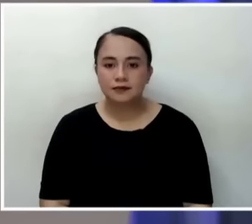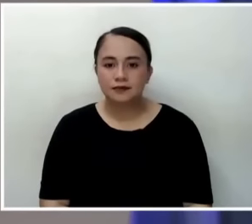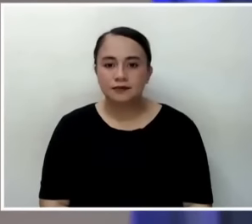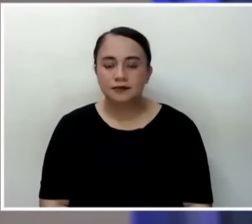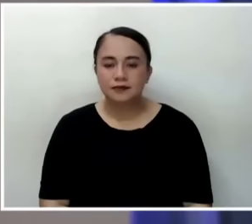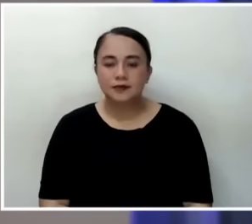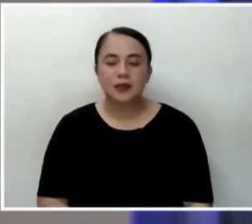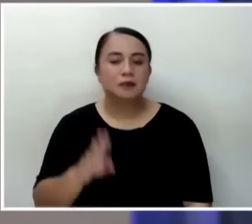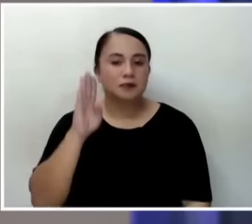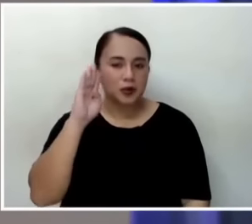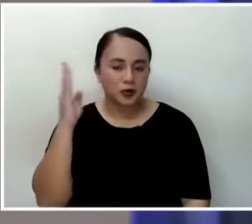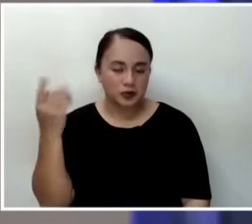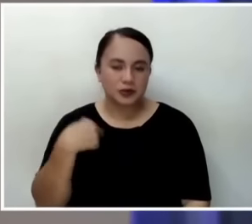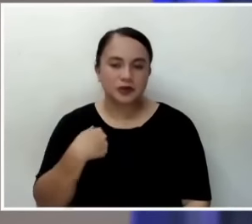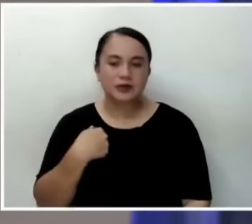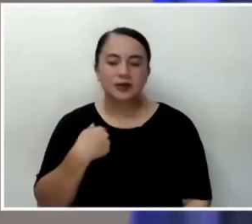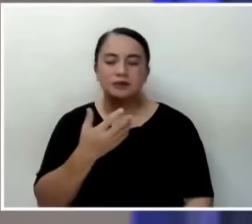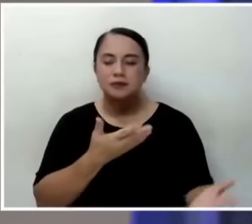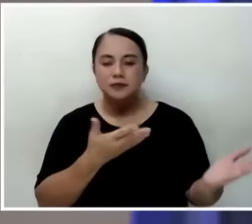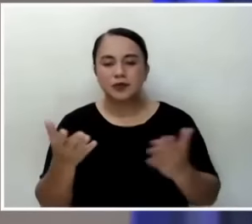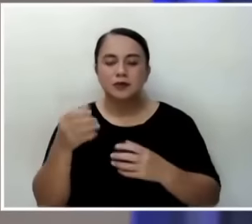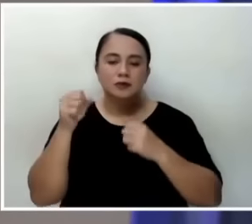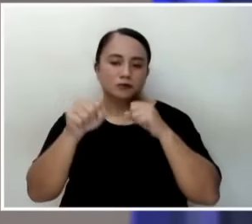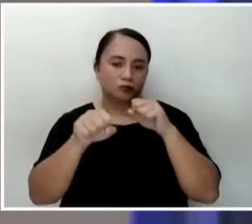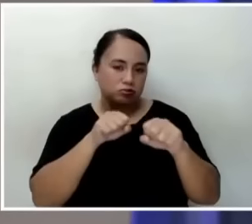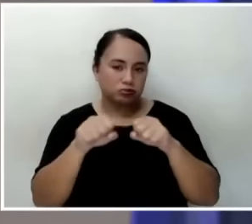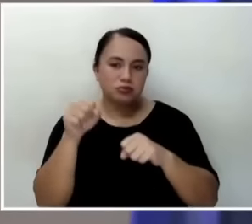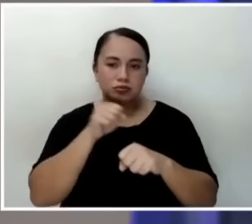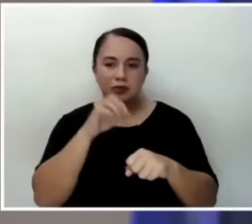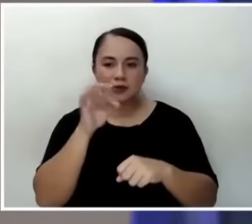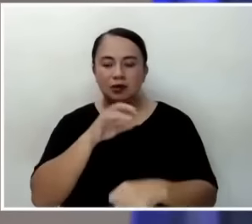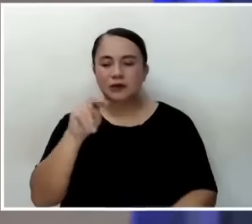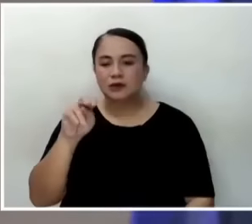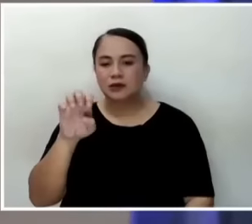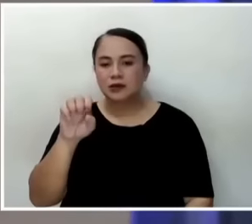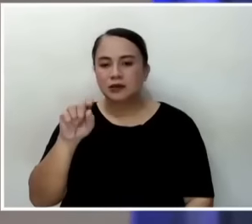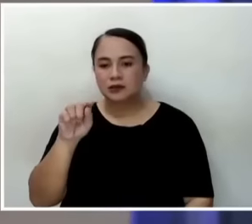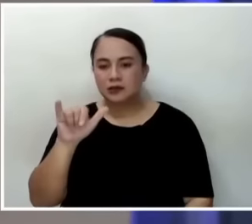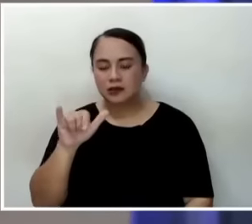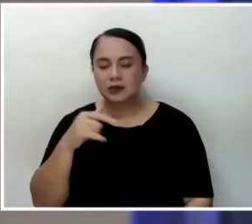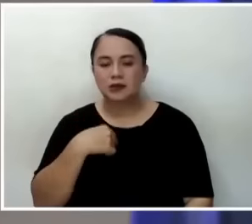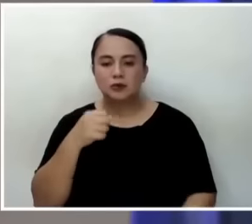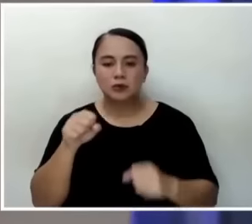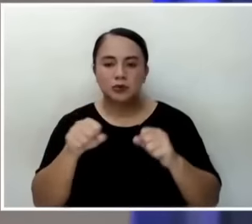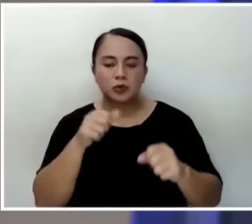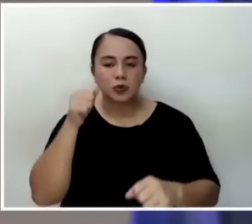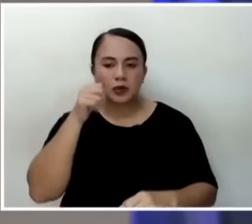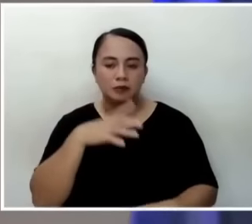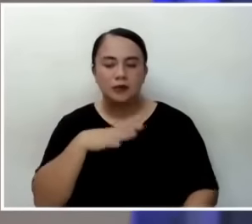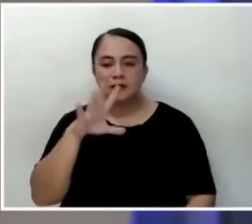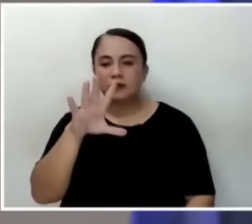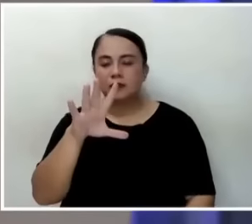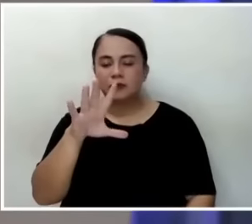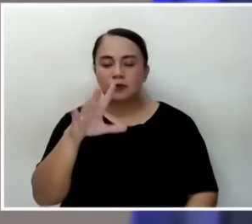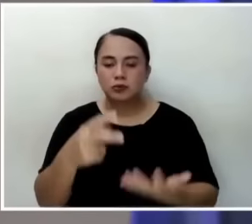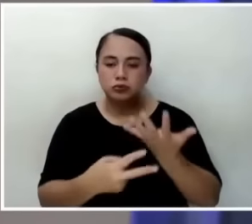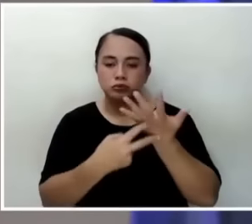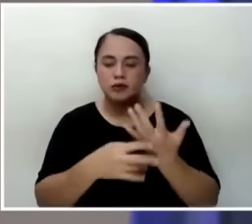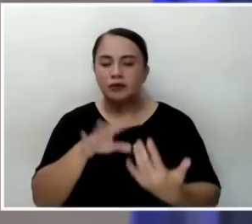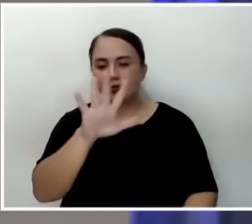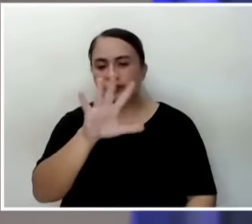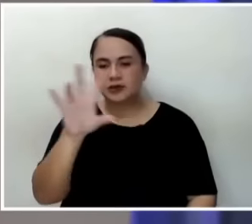Bronze medal ang may uuwi ng Pinoy boxer na si Nesty Petesho na lumaban sa women's 57-kilogram division sa